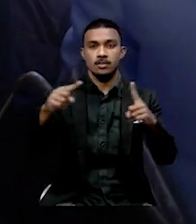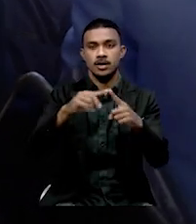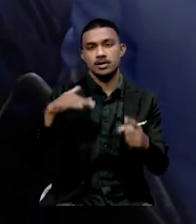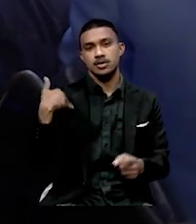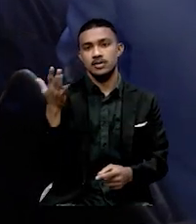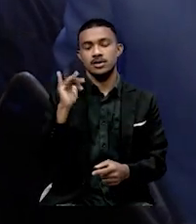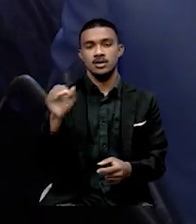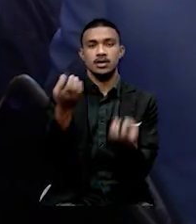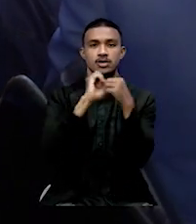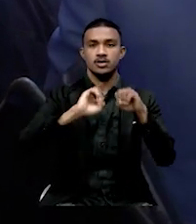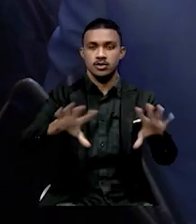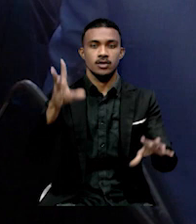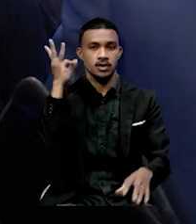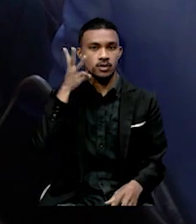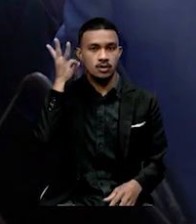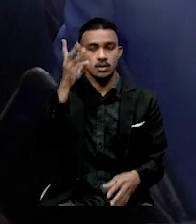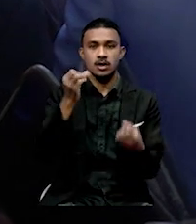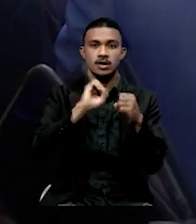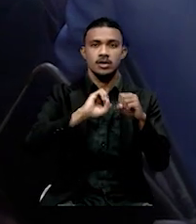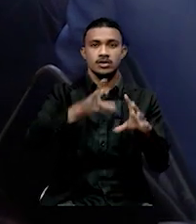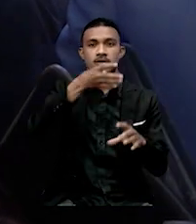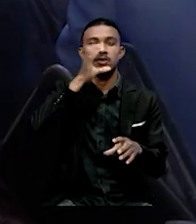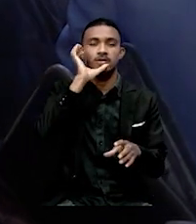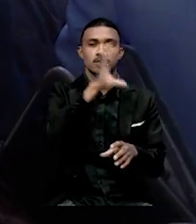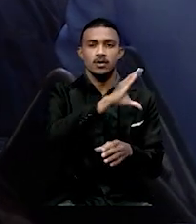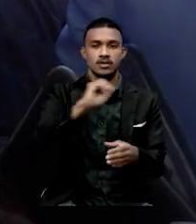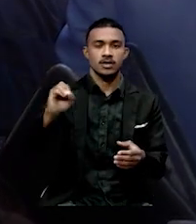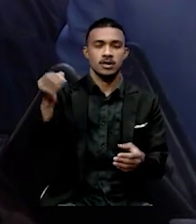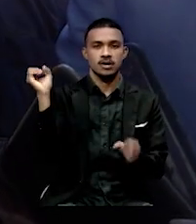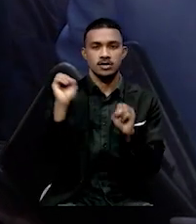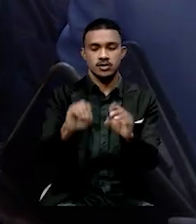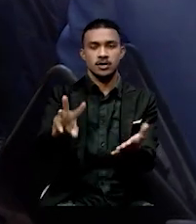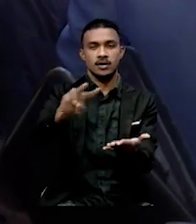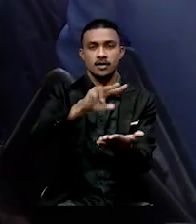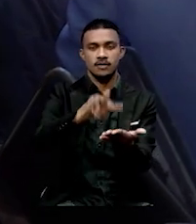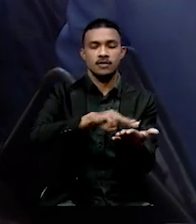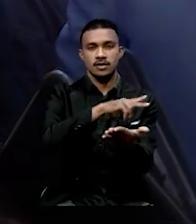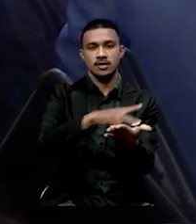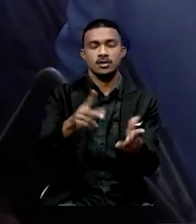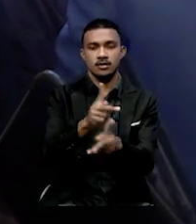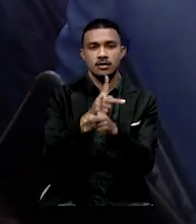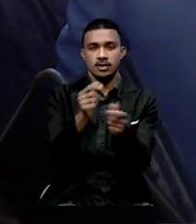só è droga, só è alcol, só è violenza, cuidado con droga.